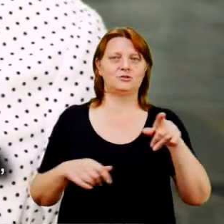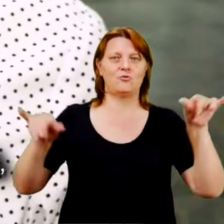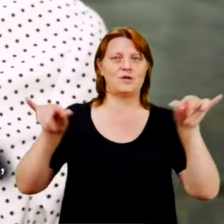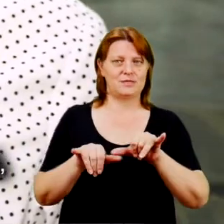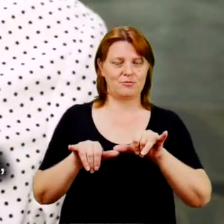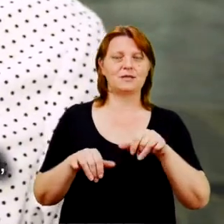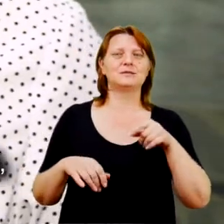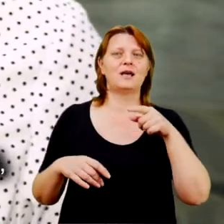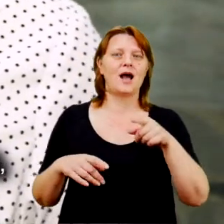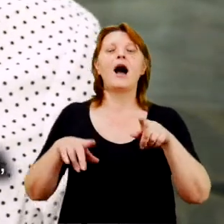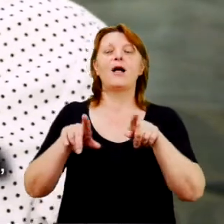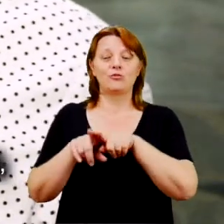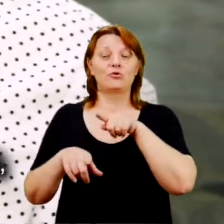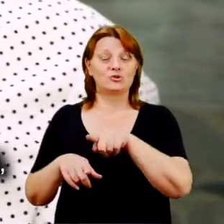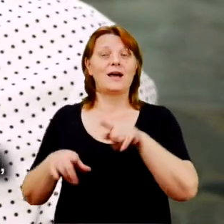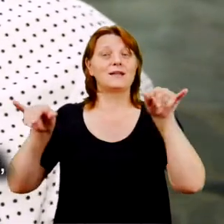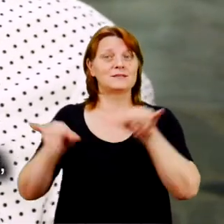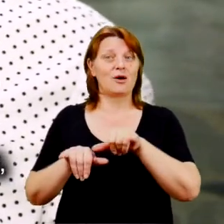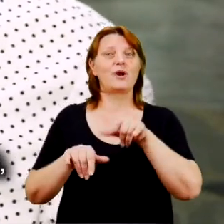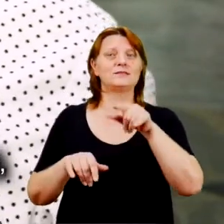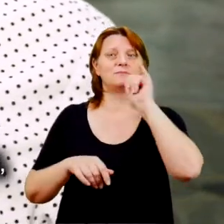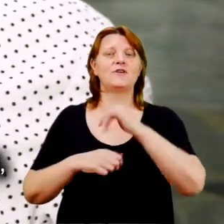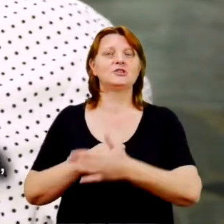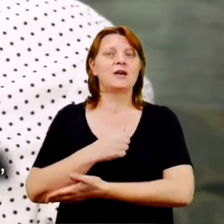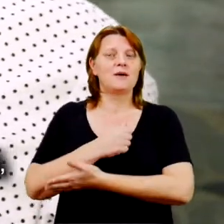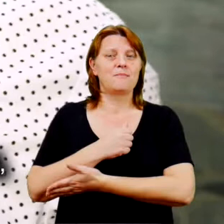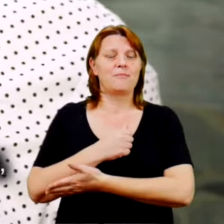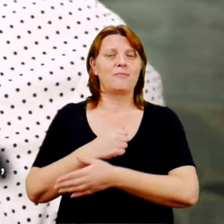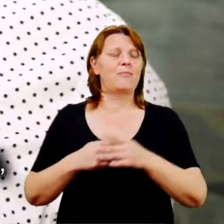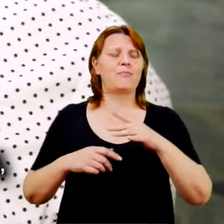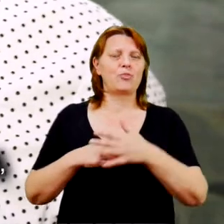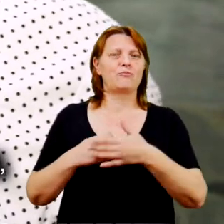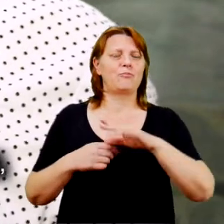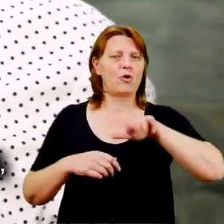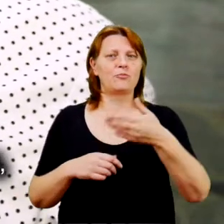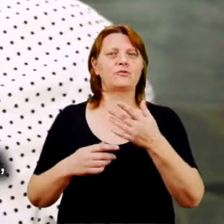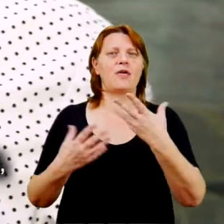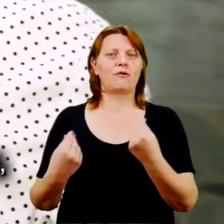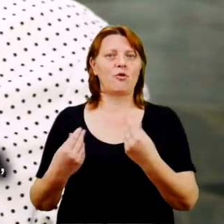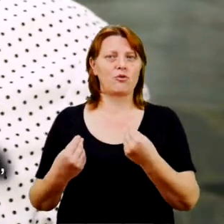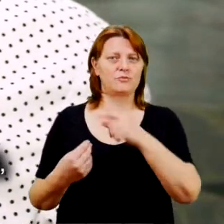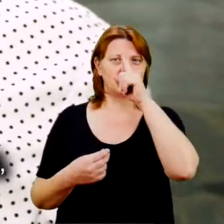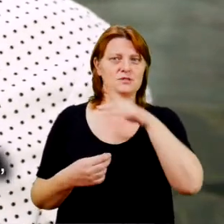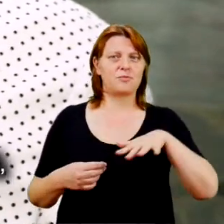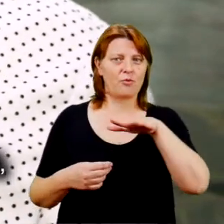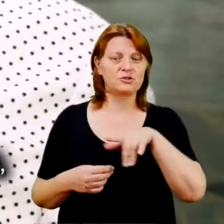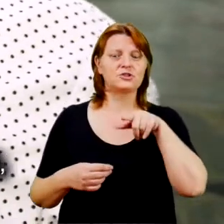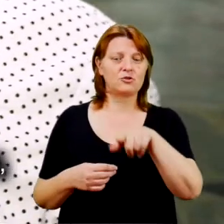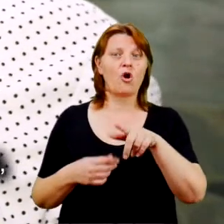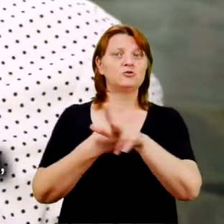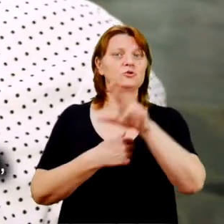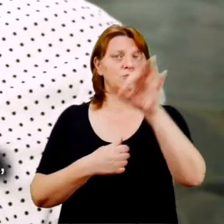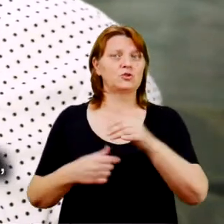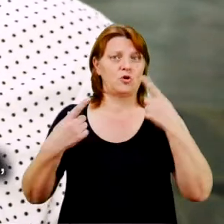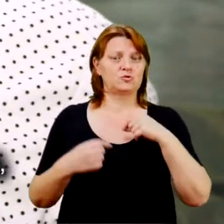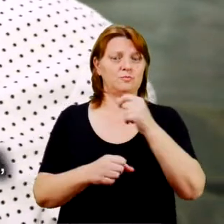tę restaurację, która jednocześnie jest podmiotem ekonomii społecznej, bo dodam, że ponad 80% zatrudnionych tutaj osób to